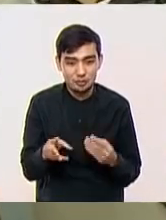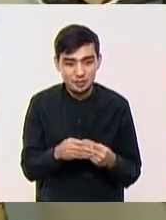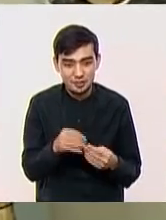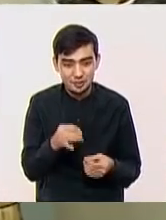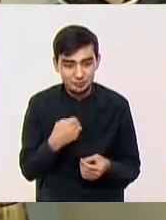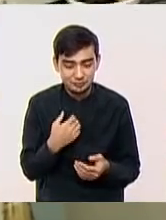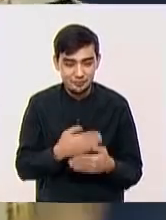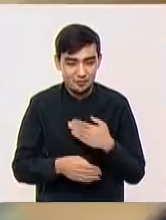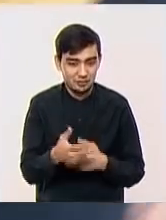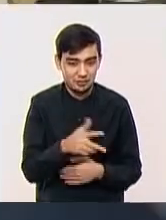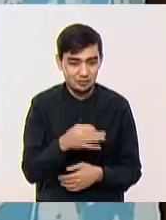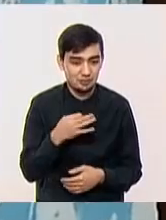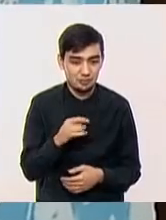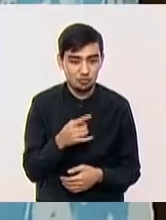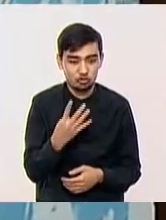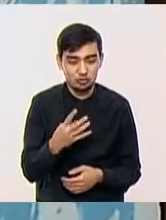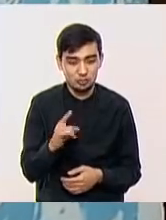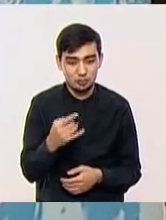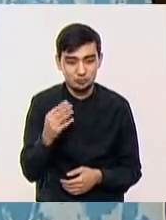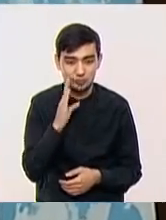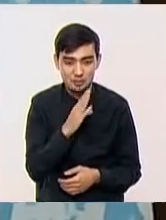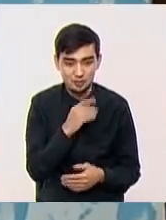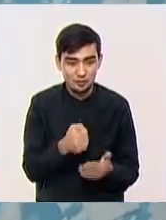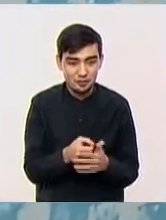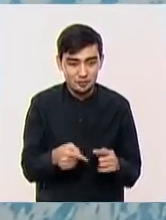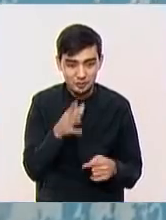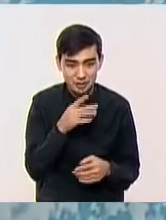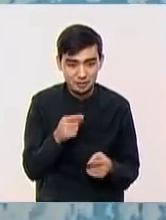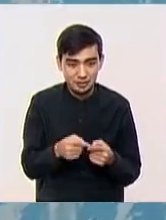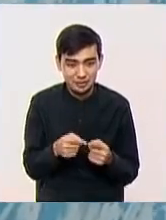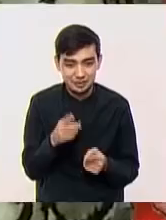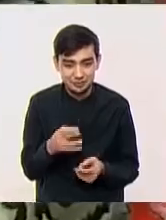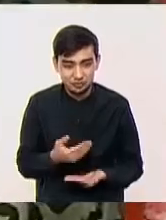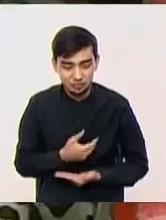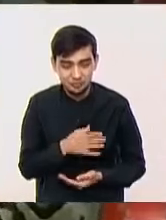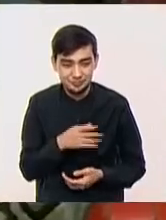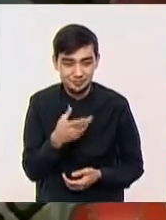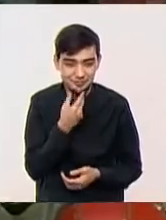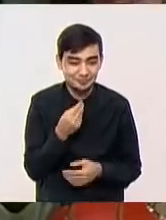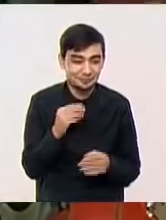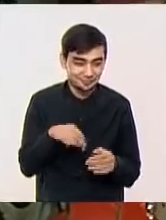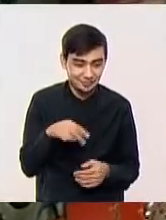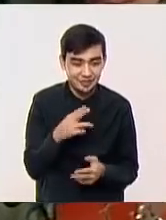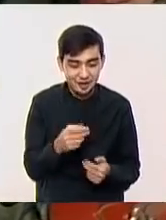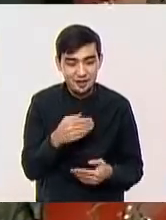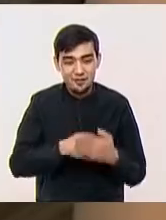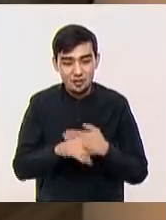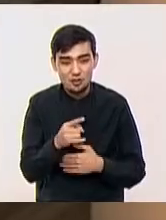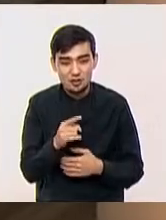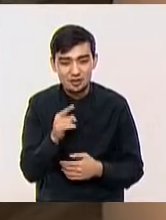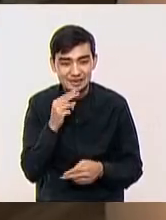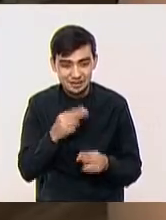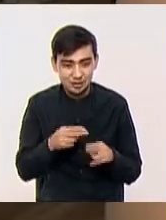мүмкіндігі шектелген. 4 баланың анасы осы күнге дейін пәтер жалдап тұрып келген болатын. Өзі әрең жүрсе де мүгедек әпкесінде жалдамалы